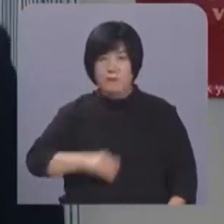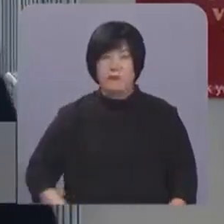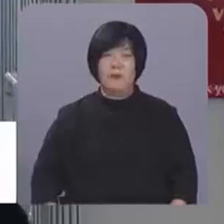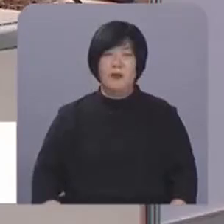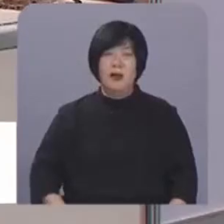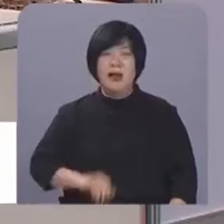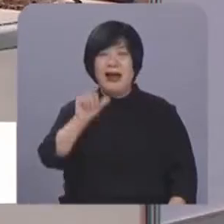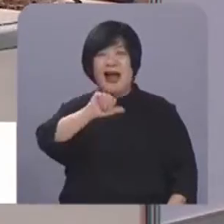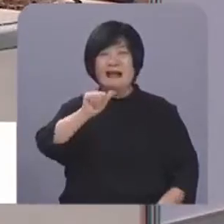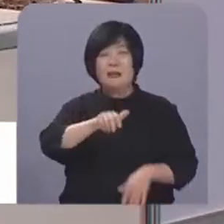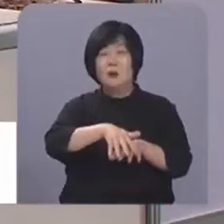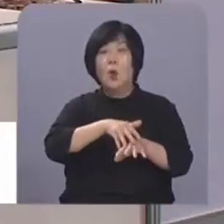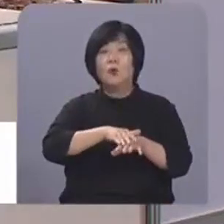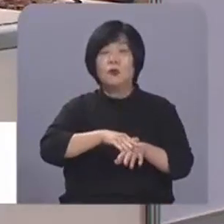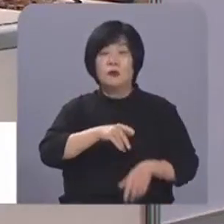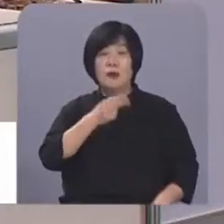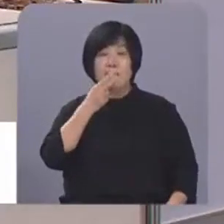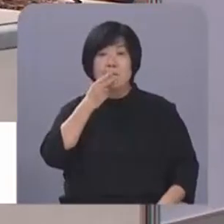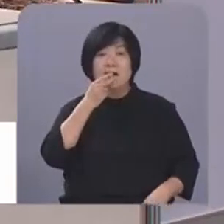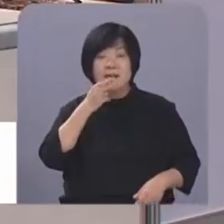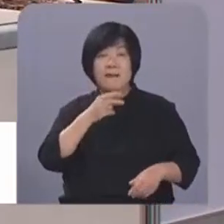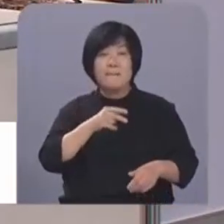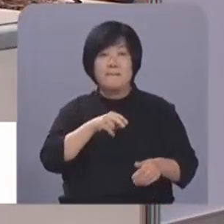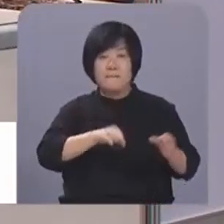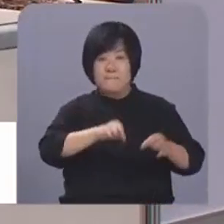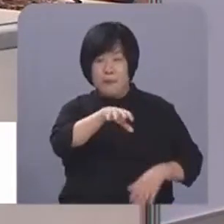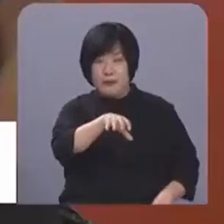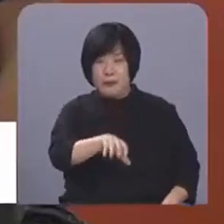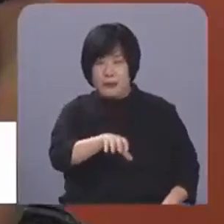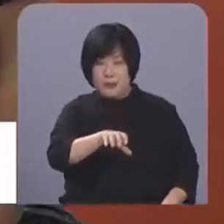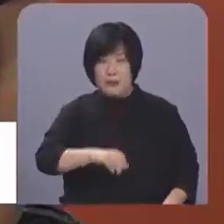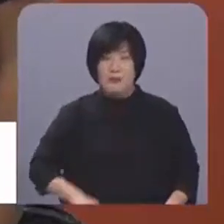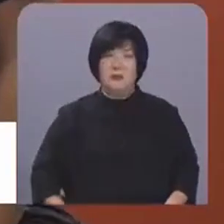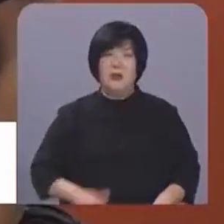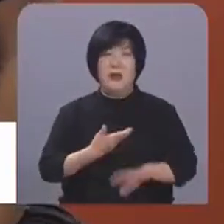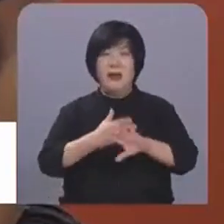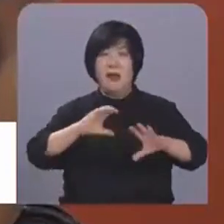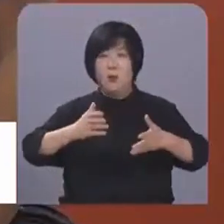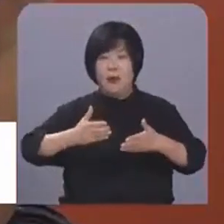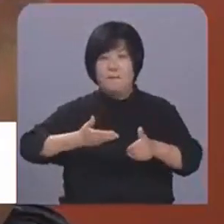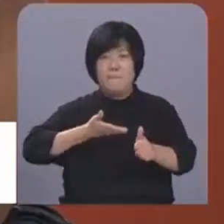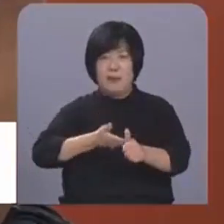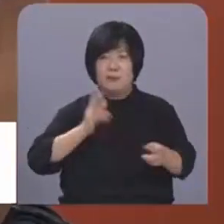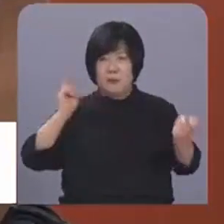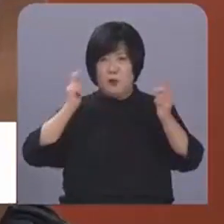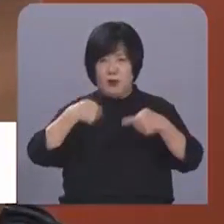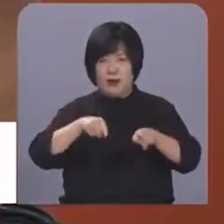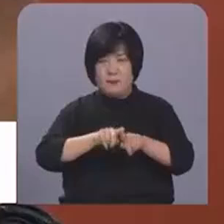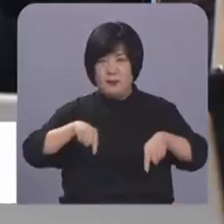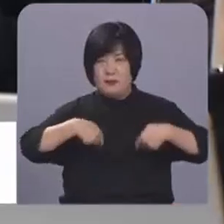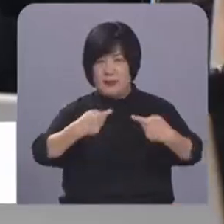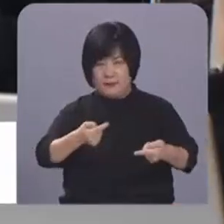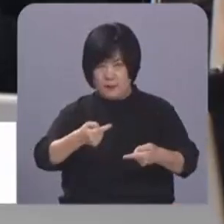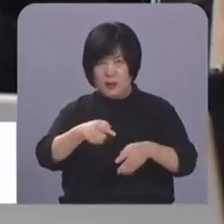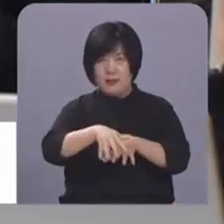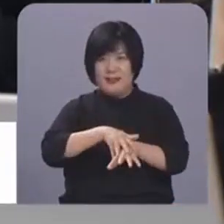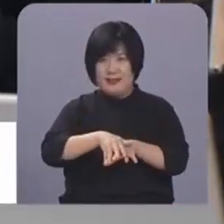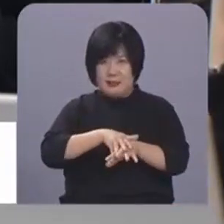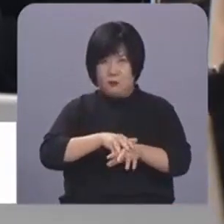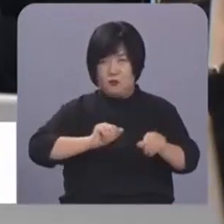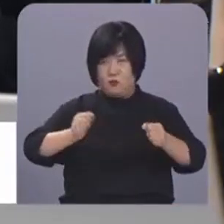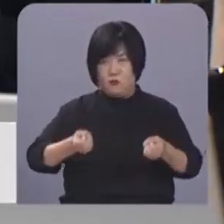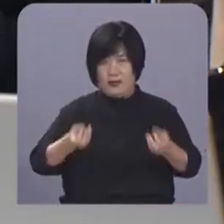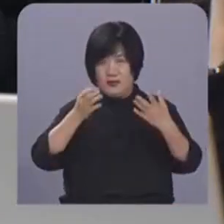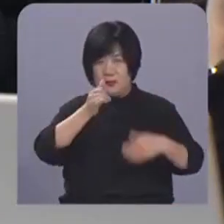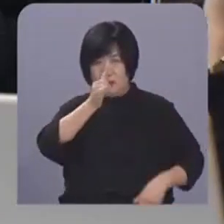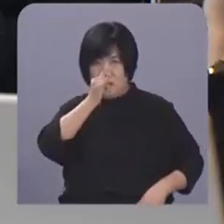기구가 아시아 콘텐츠 필름 마켓에 20여 개 유럽 해외 배급사와 함께 참가하고 유럽 영화인들의 네트워크 행사도 펼쳐져